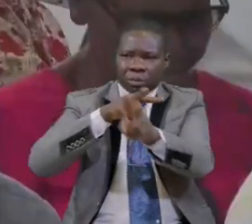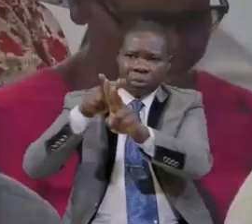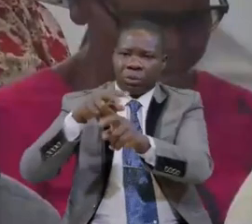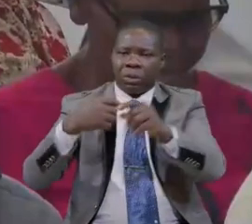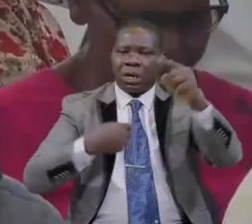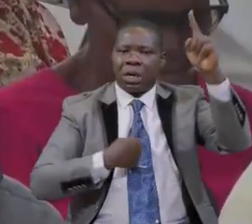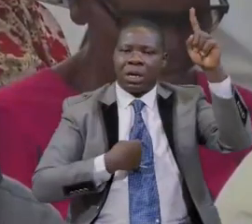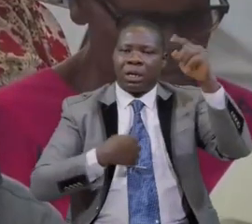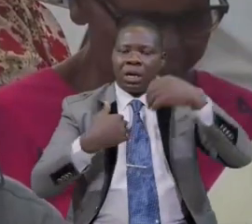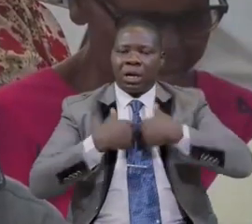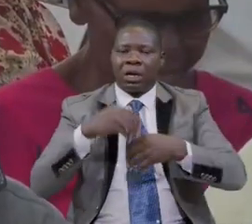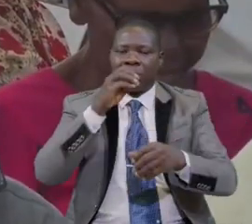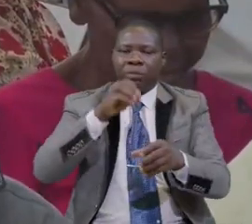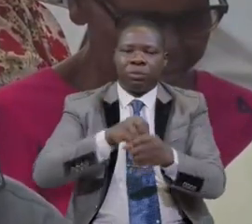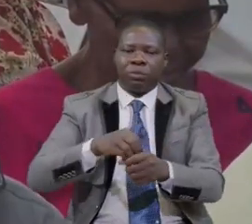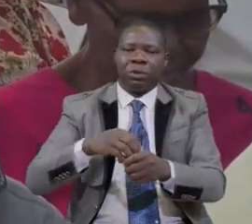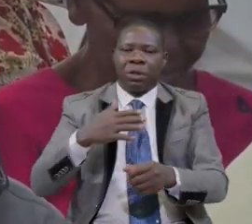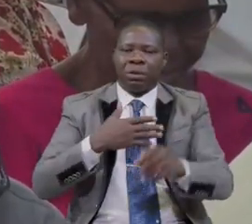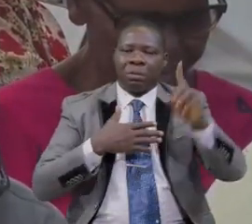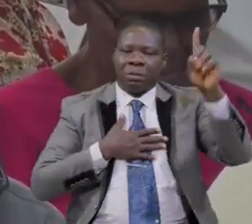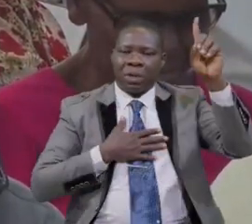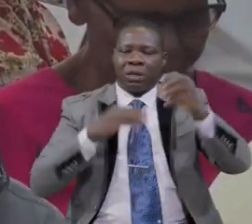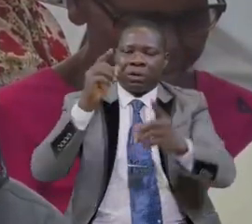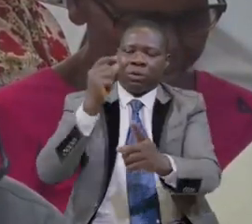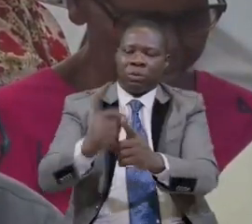je mets ma parole dans ta bouche.